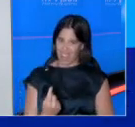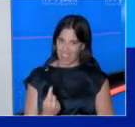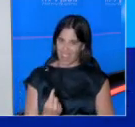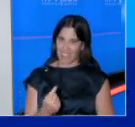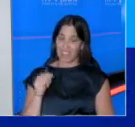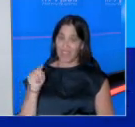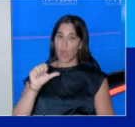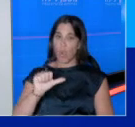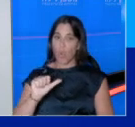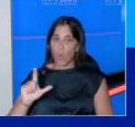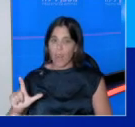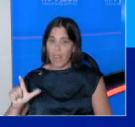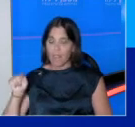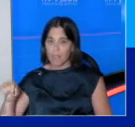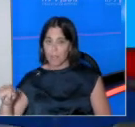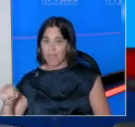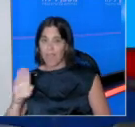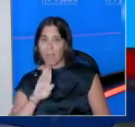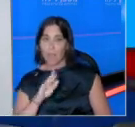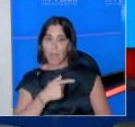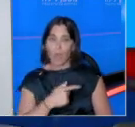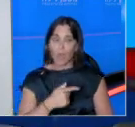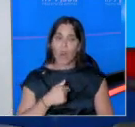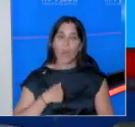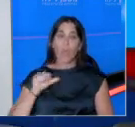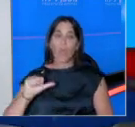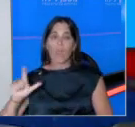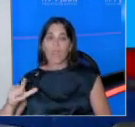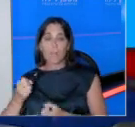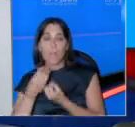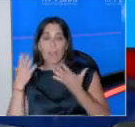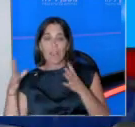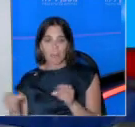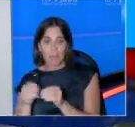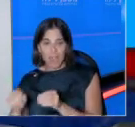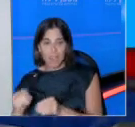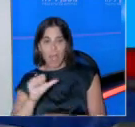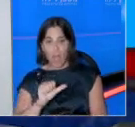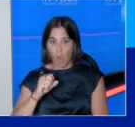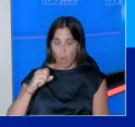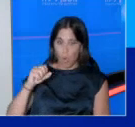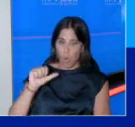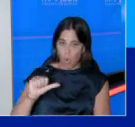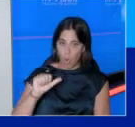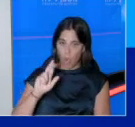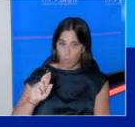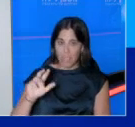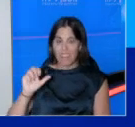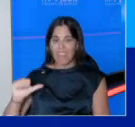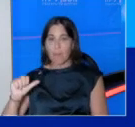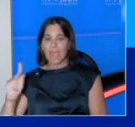אני רק אגיד שאורי לוי מכאן ובבא גול, אורי לוי המדהים, יהיה איתך אור הרובני מאוניברסיטת בר אילן, ואמיר